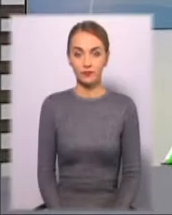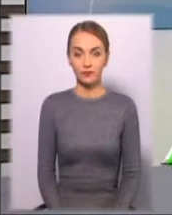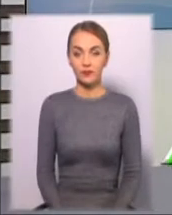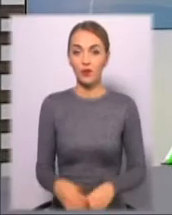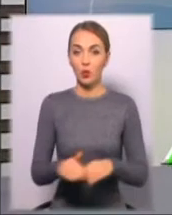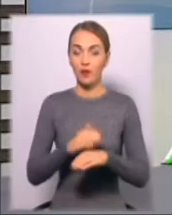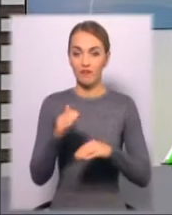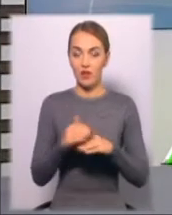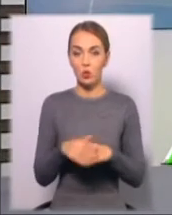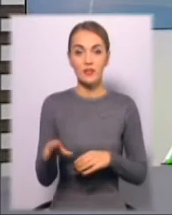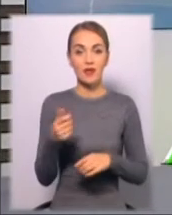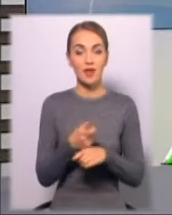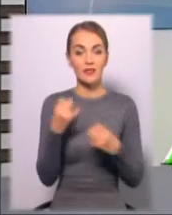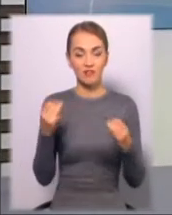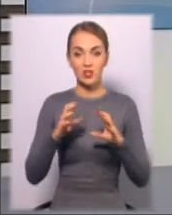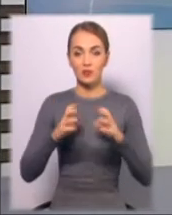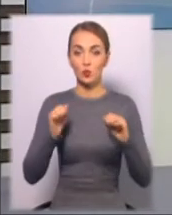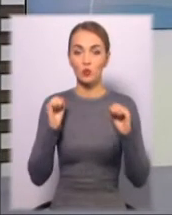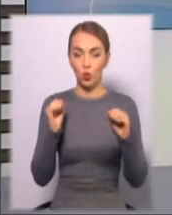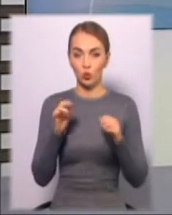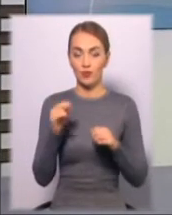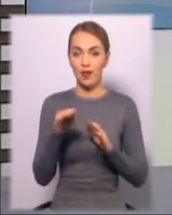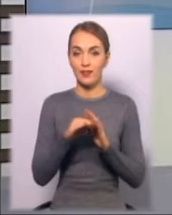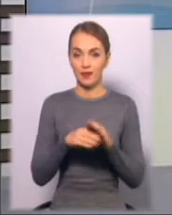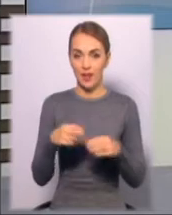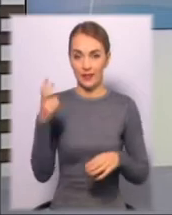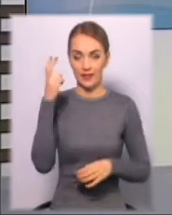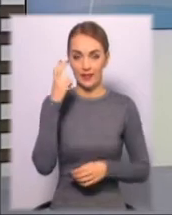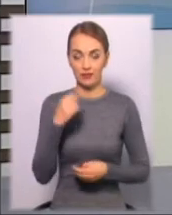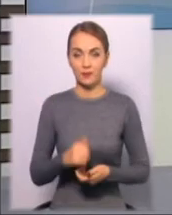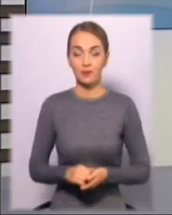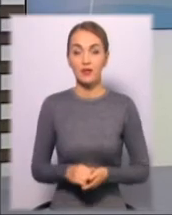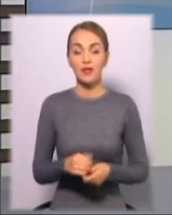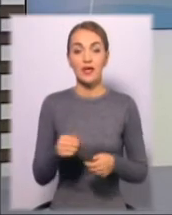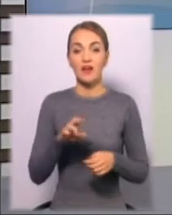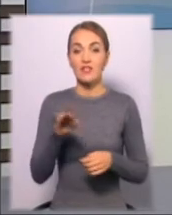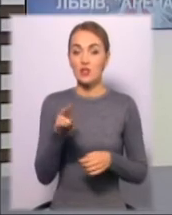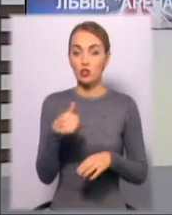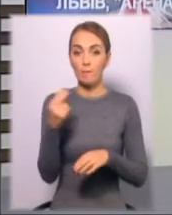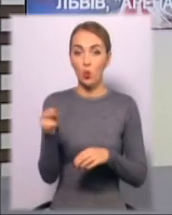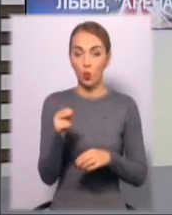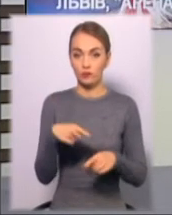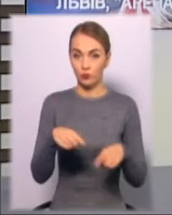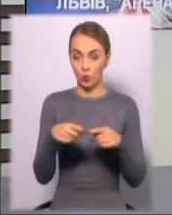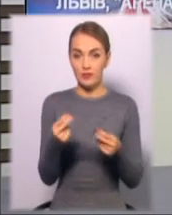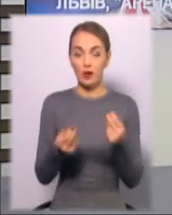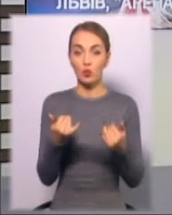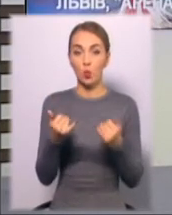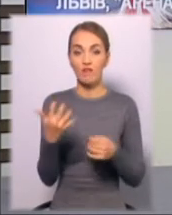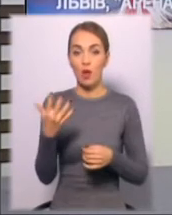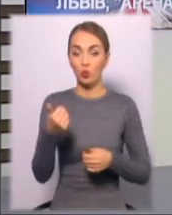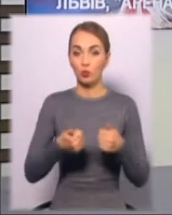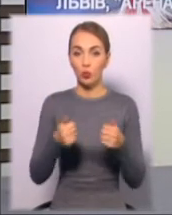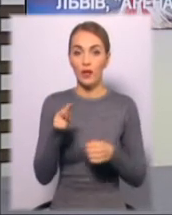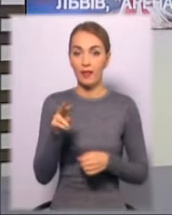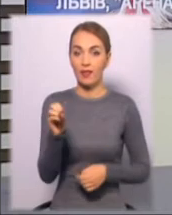Добрий вечір. Усе найцікавіше зі світу спорту на телеканалі «Київ». Віце-чемпіон України з футболу зіграє сьогодні у 5-му турі